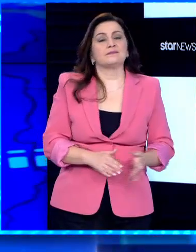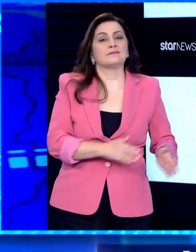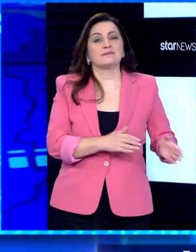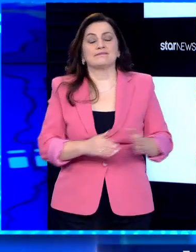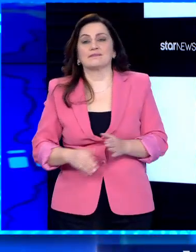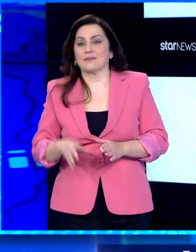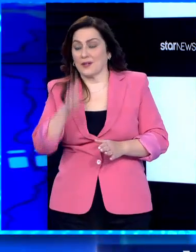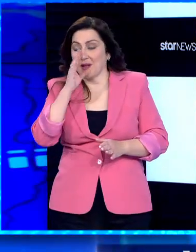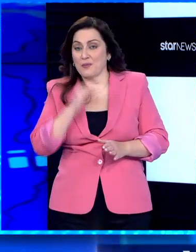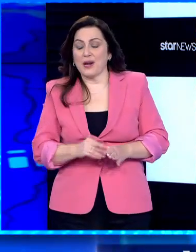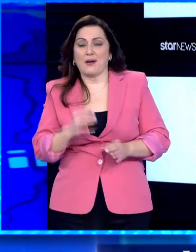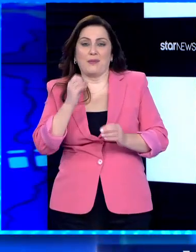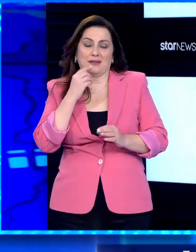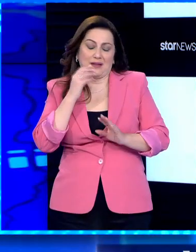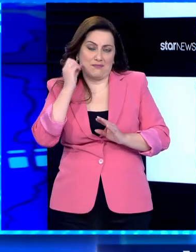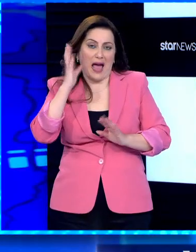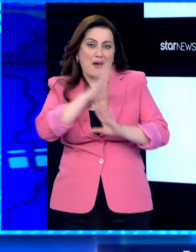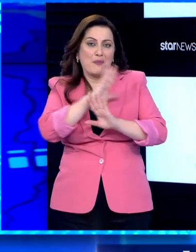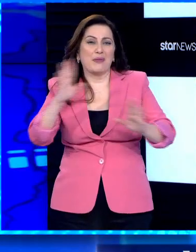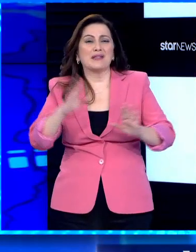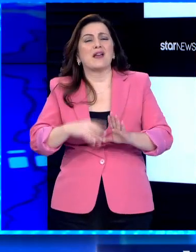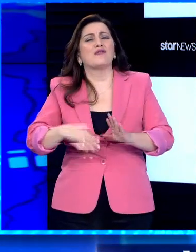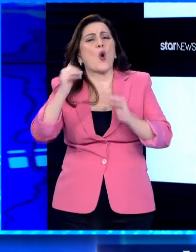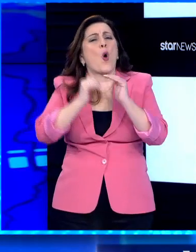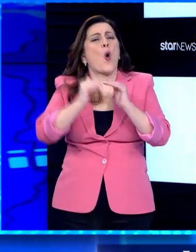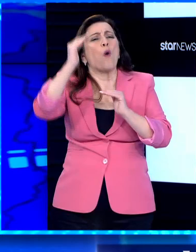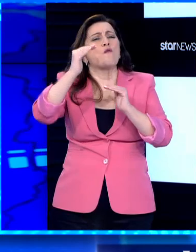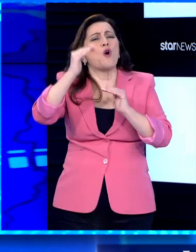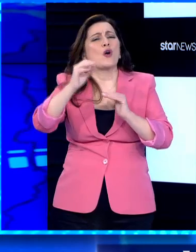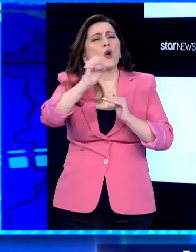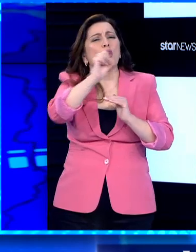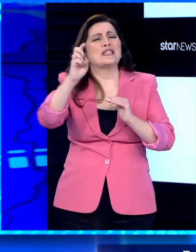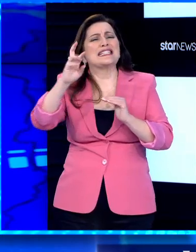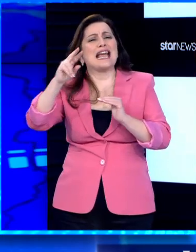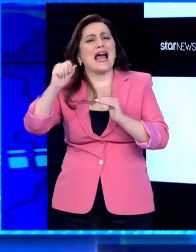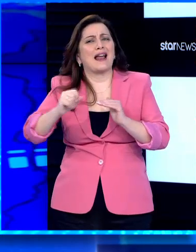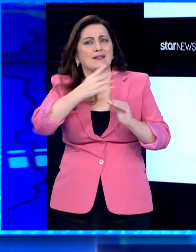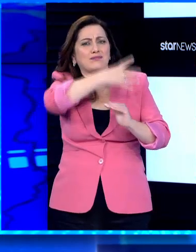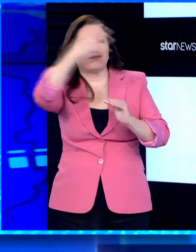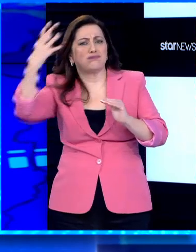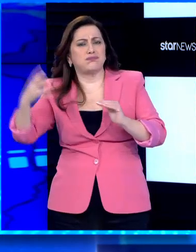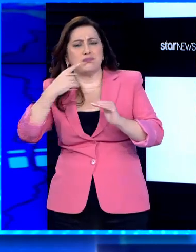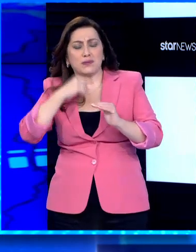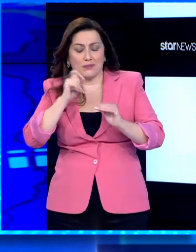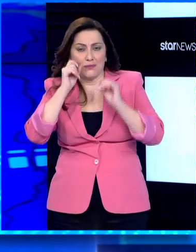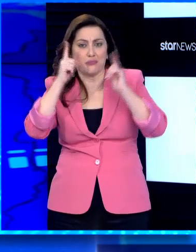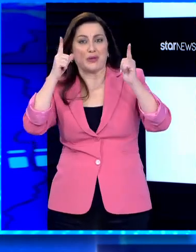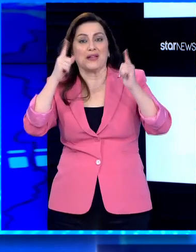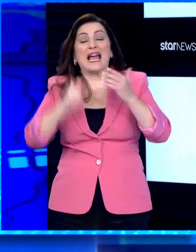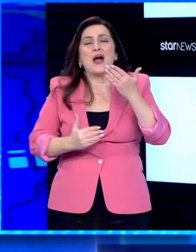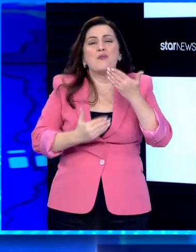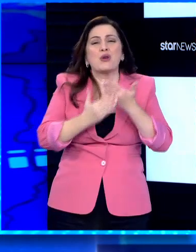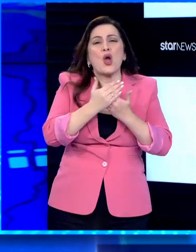Μαγικές εικόνες θα δείτε τώρα. Το Βόρειο Σέλλας πάντα εντυπωσιάζει και αυτό που αντίκρισαν τα ξημερώματα οι κάτοικοι της Δράμας ήταν